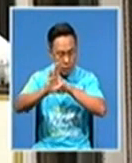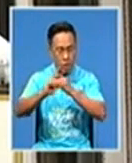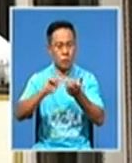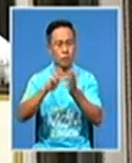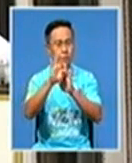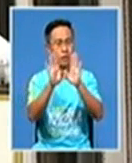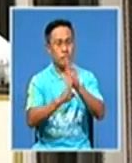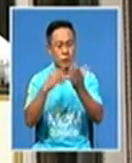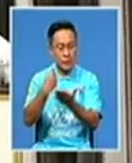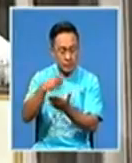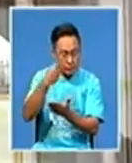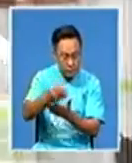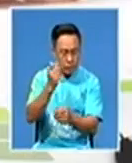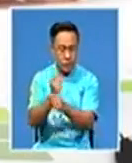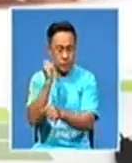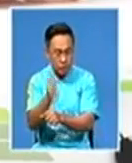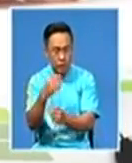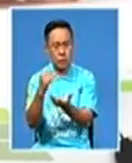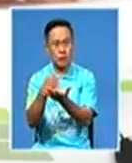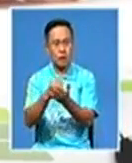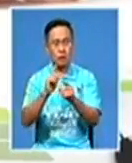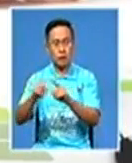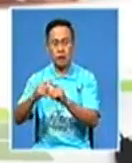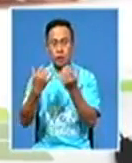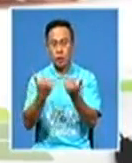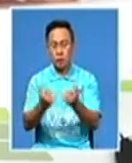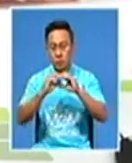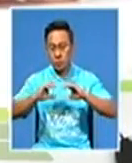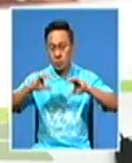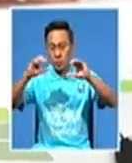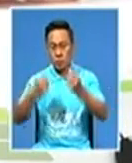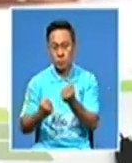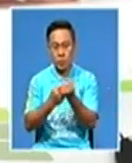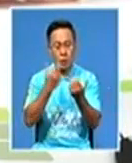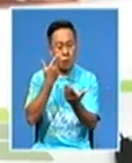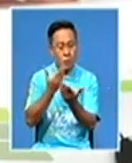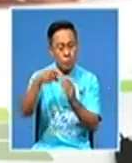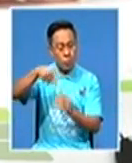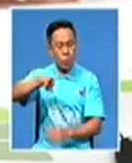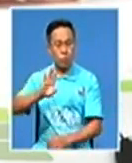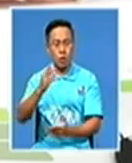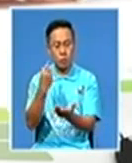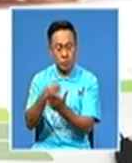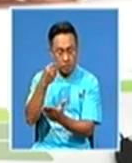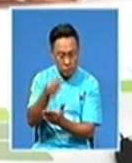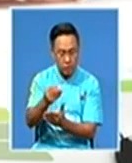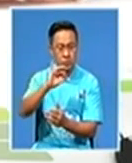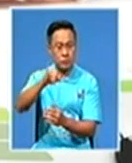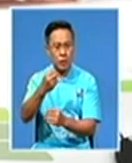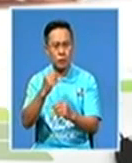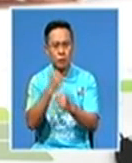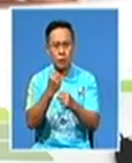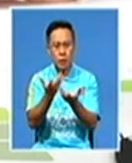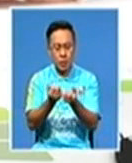ดซื้อได้โดยง่ายรัฐบาลเร่งผลักดันให้มีพระราชบัญญัติการจัดซื้อจัดจ้างและการบริหารพัสดุภาครั